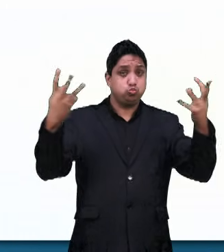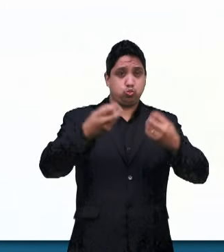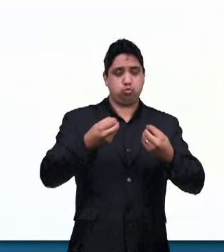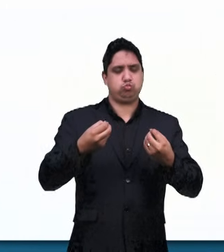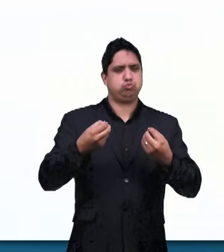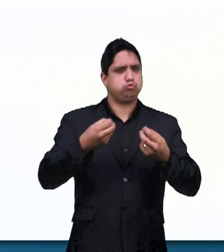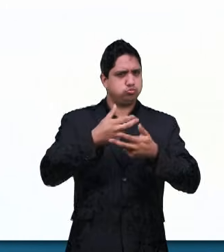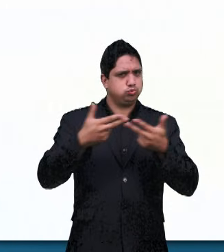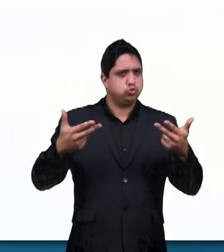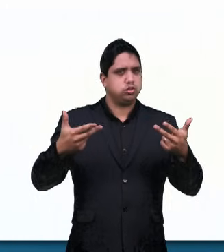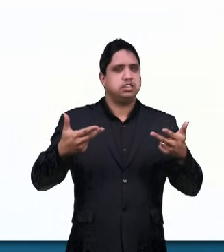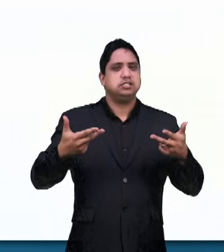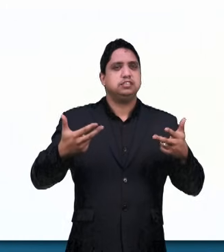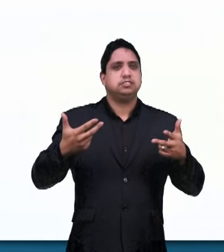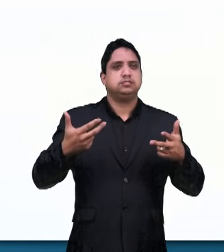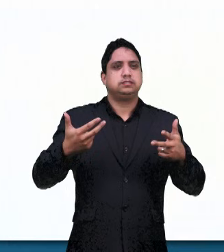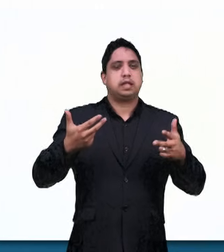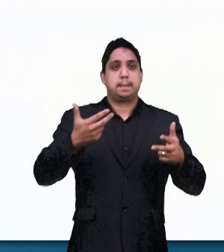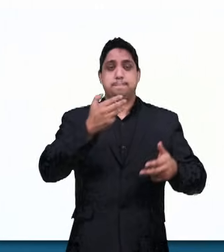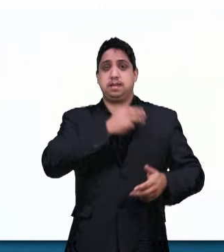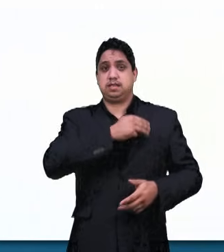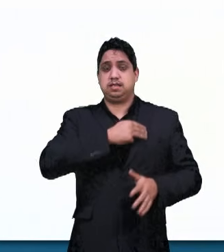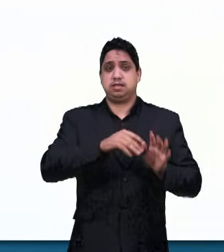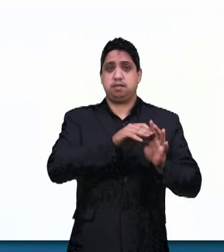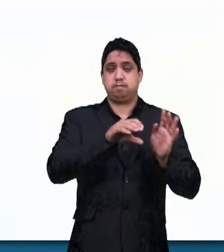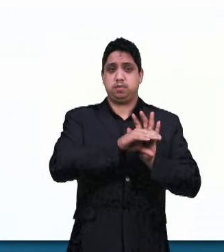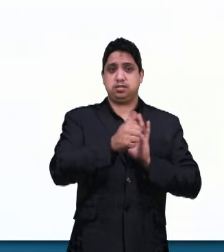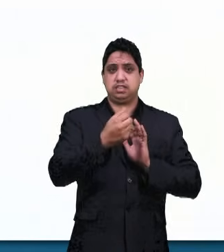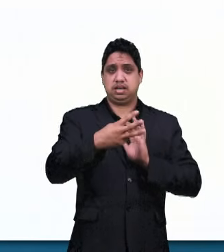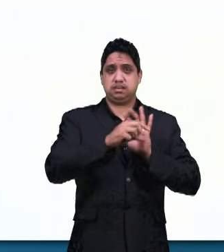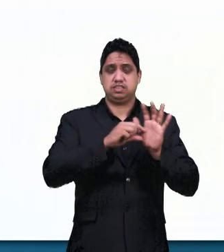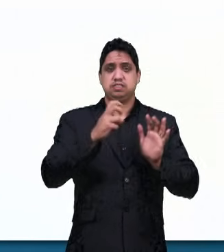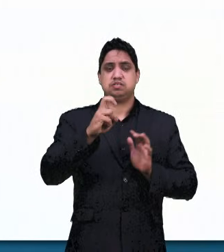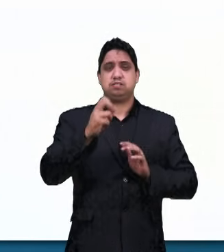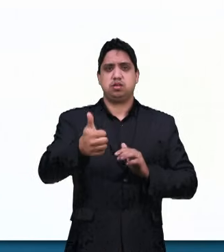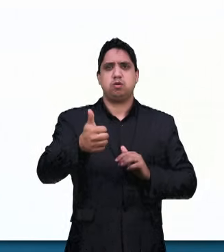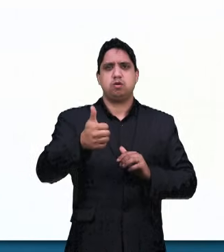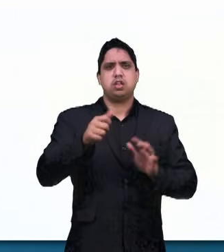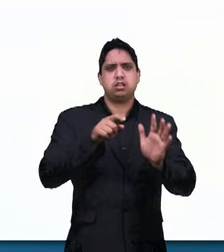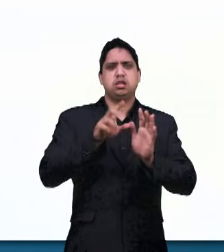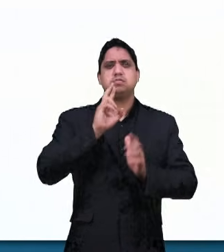Vous avez compris toutes les choses? Matthieu 13, 51. Oui ou non?